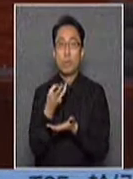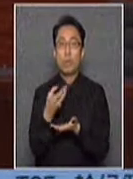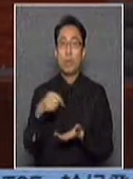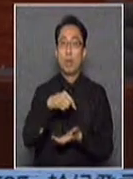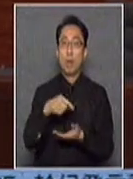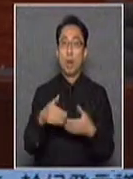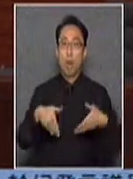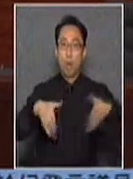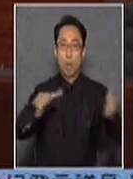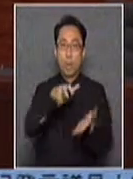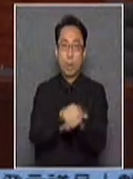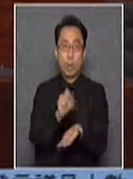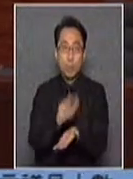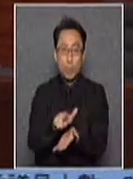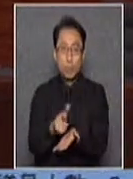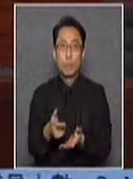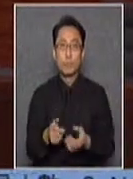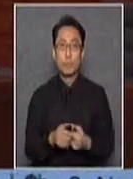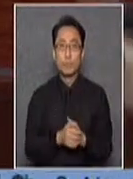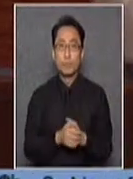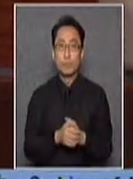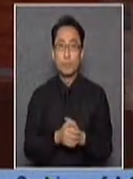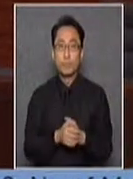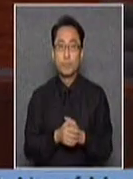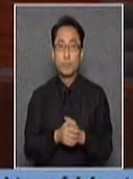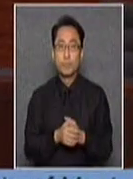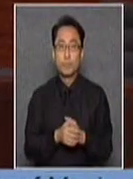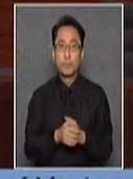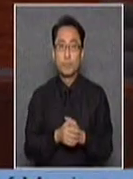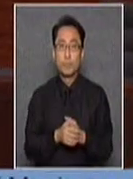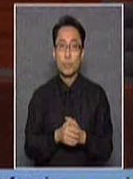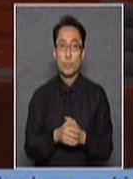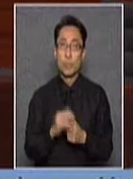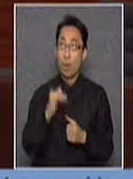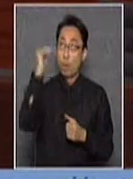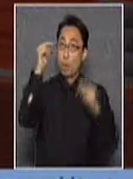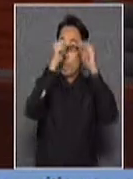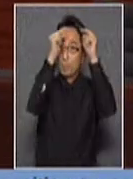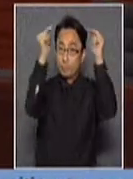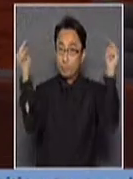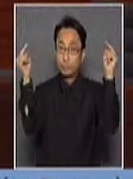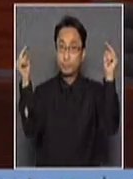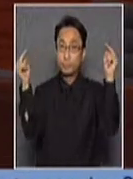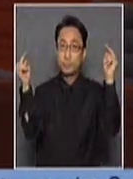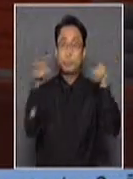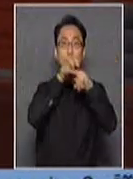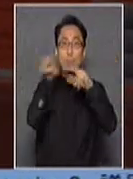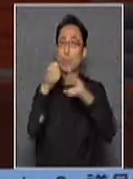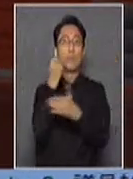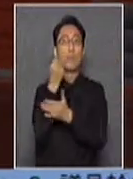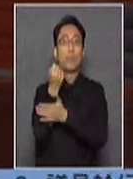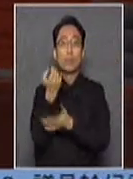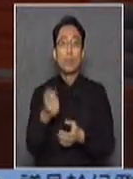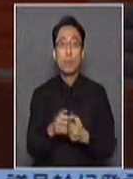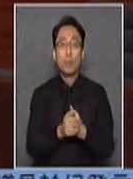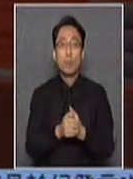面即是你說這個的即是架空那些的即是鐵路呢，我都反對的，因為那些基本上我覺得